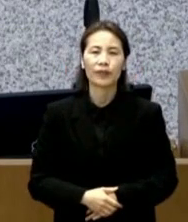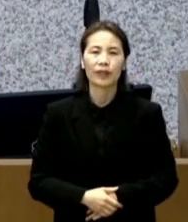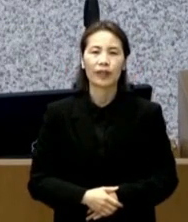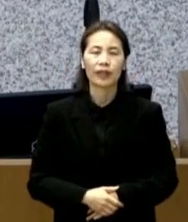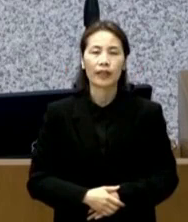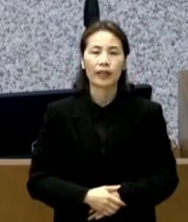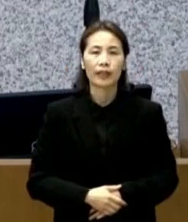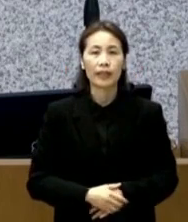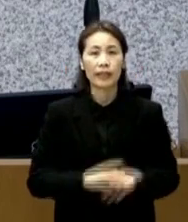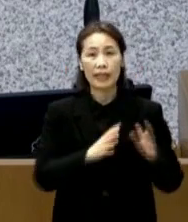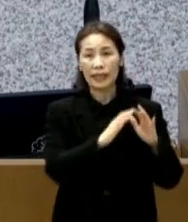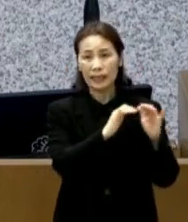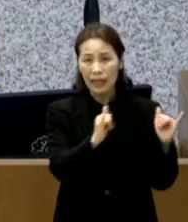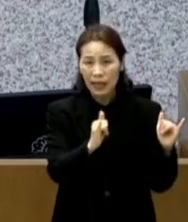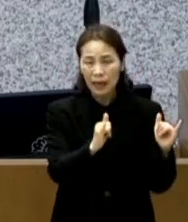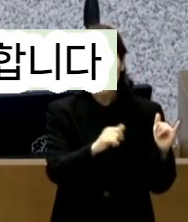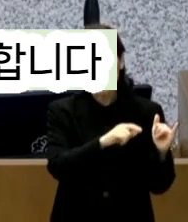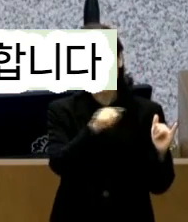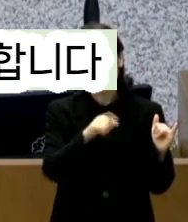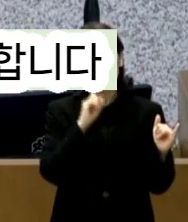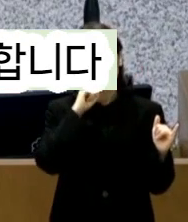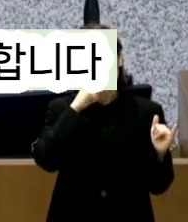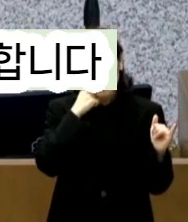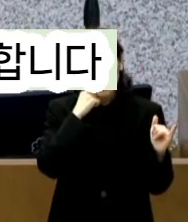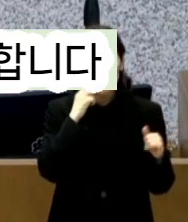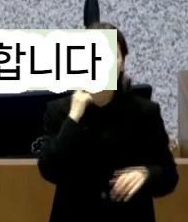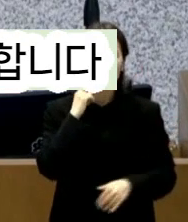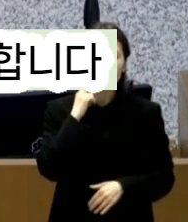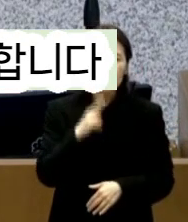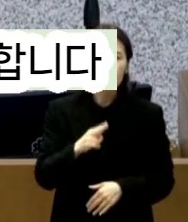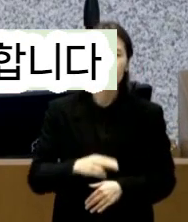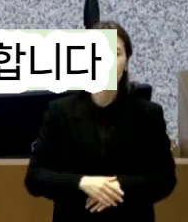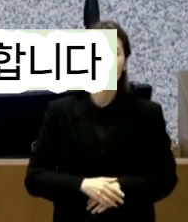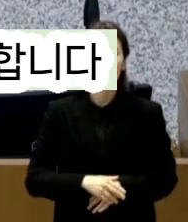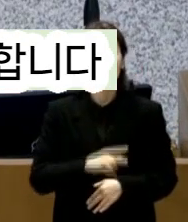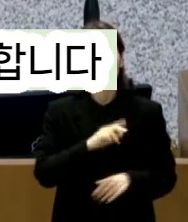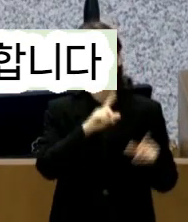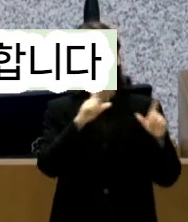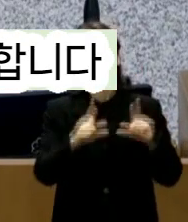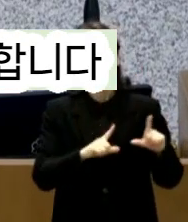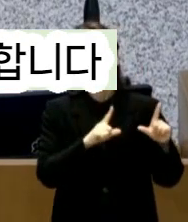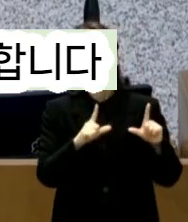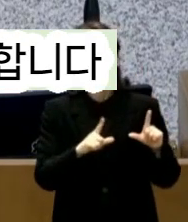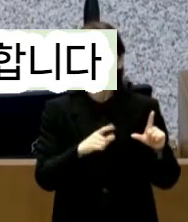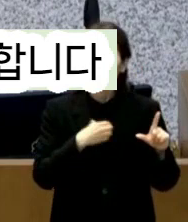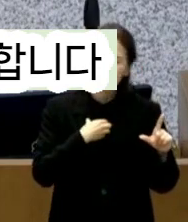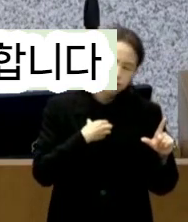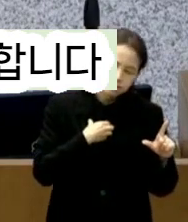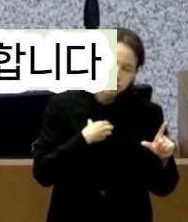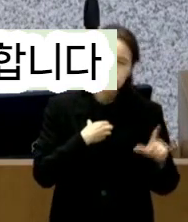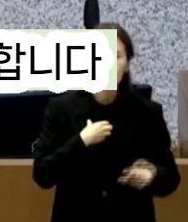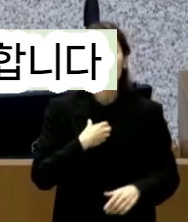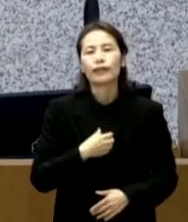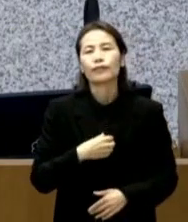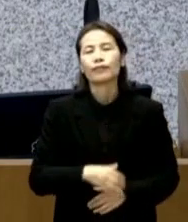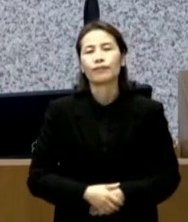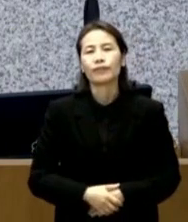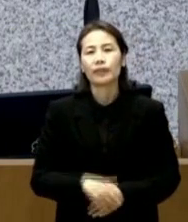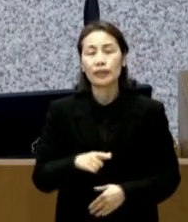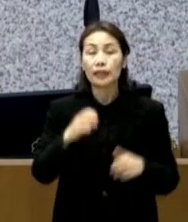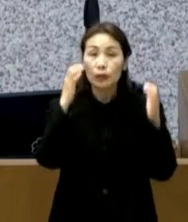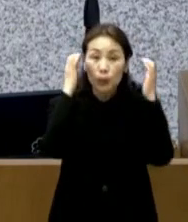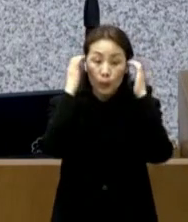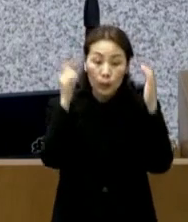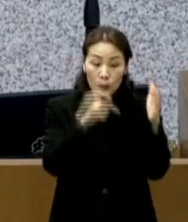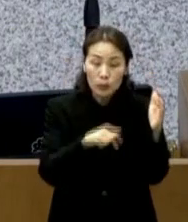민생과 경제의 어려움이 혹독합니다. 서민들은 삶의 의욕마저 위협당하고 있다고 호소합니다. 그